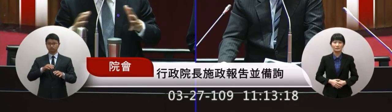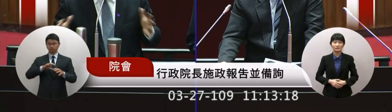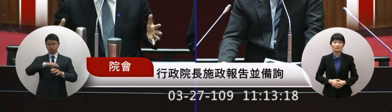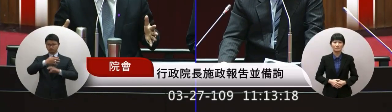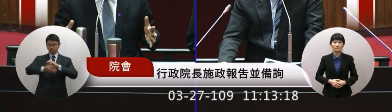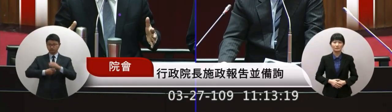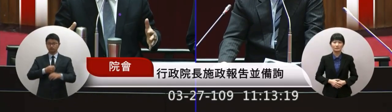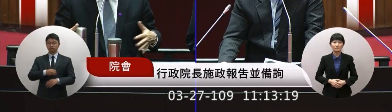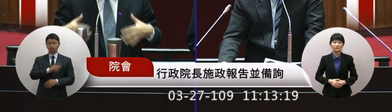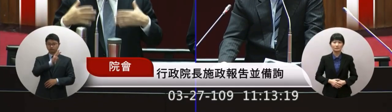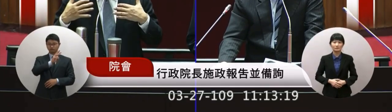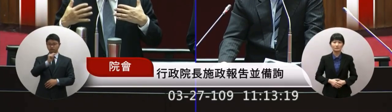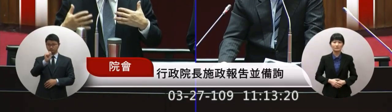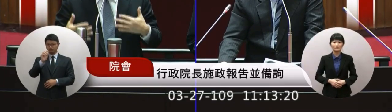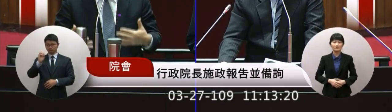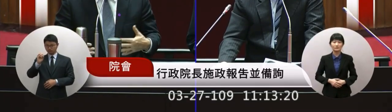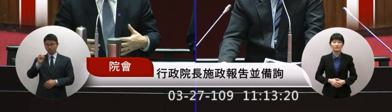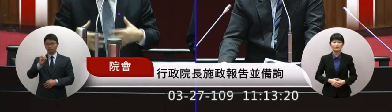整个 WTO